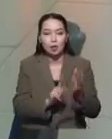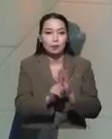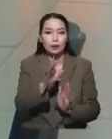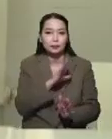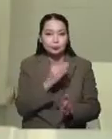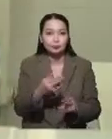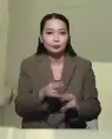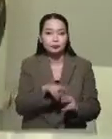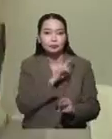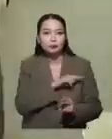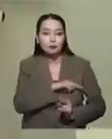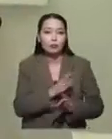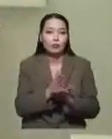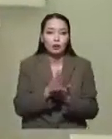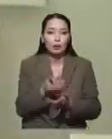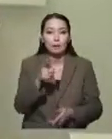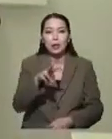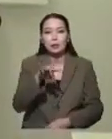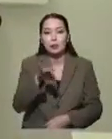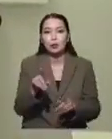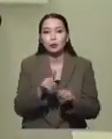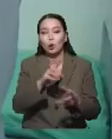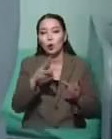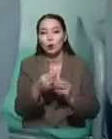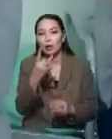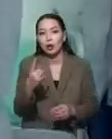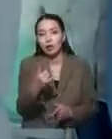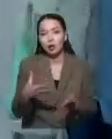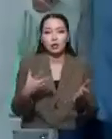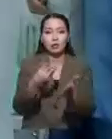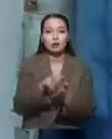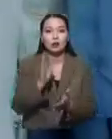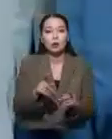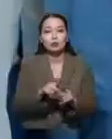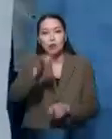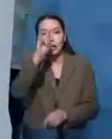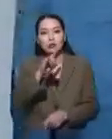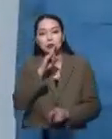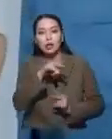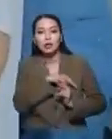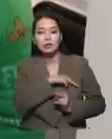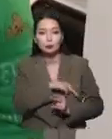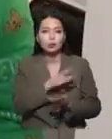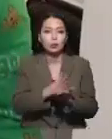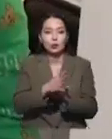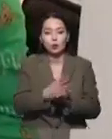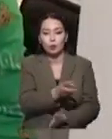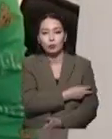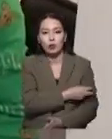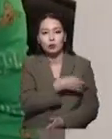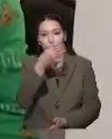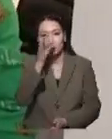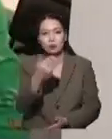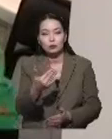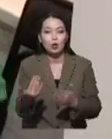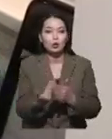еңбегі сіңгендерге 1000 айлық есептік көрсеткіш мөлшерінде бір жолғы төлем төленеді. Сондай-ақ Қазақстанның еңбек сіңірген дәрігері жаңа құрметті